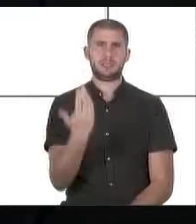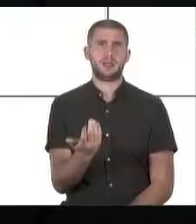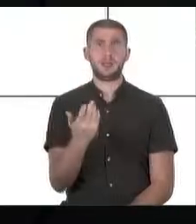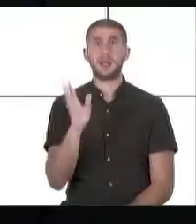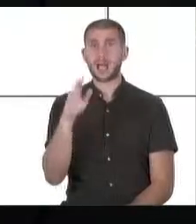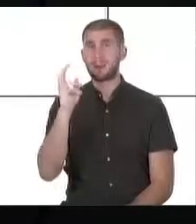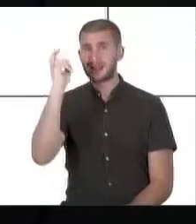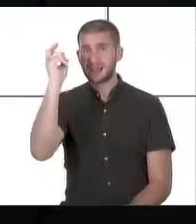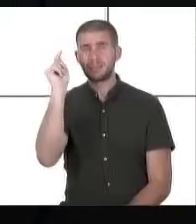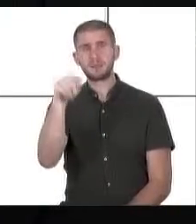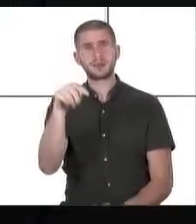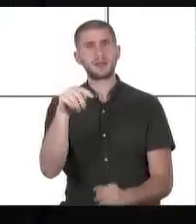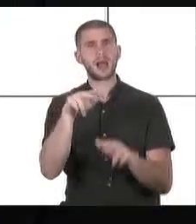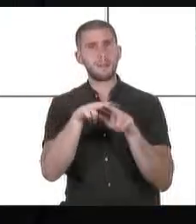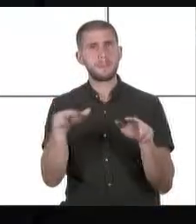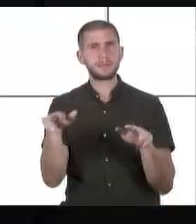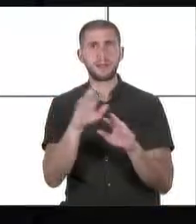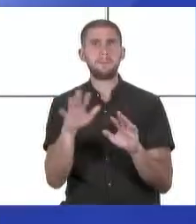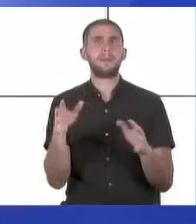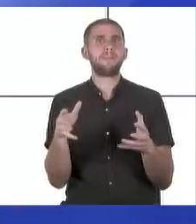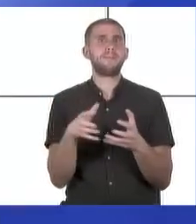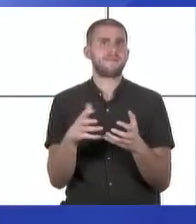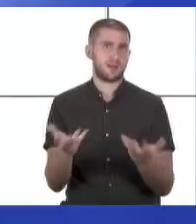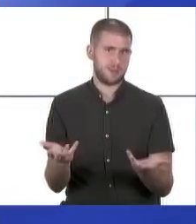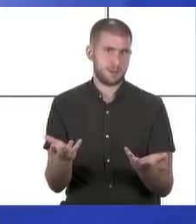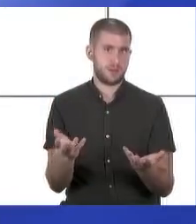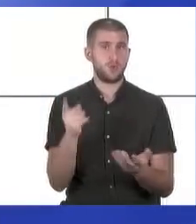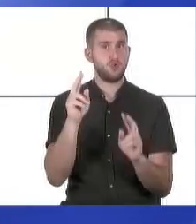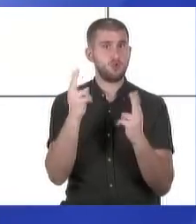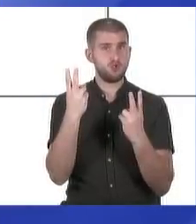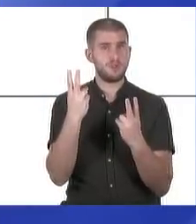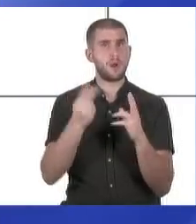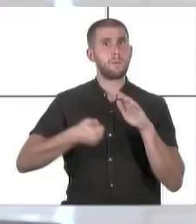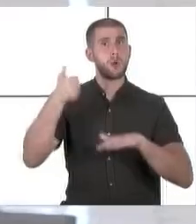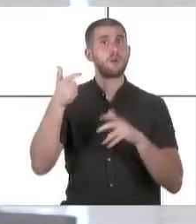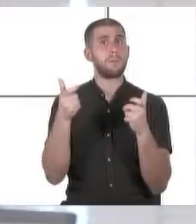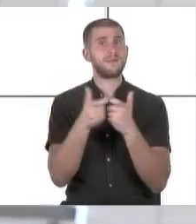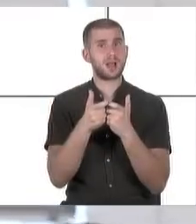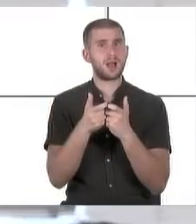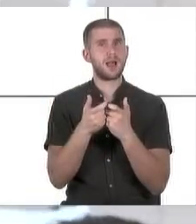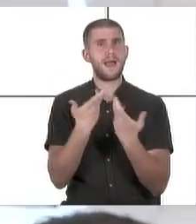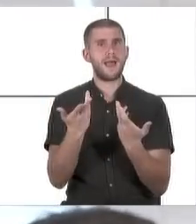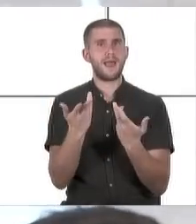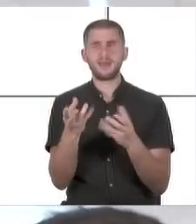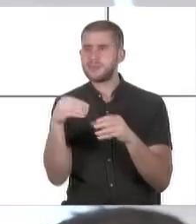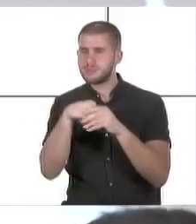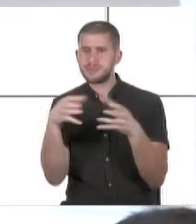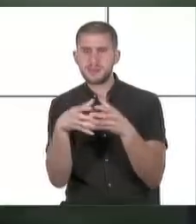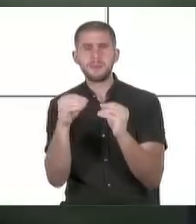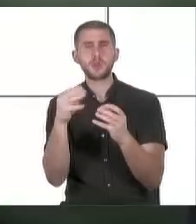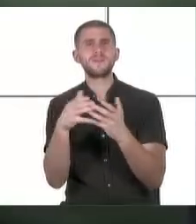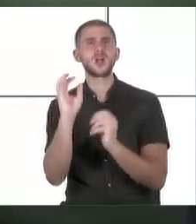גם גנץ מגיע לאירוע הזה בלי מפלגה. הוא עוד פעם יהיה בראש מפלגה שאין לו גייסות בתוך המפלגה